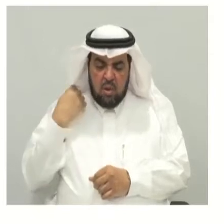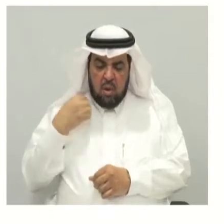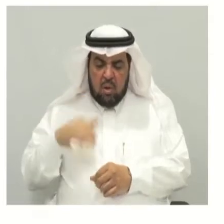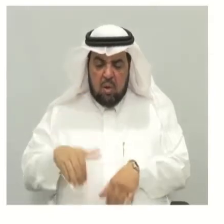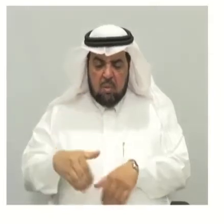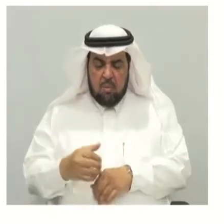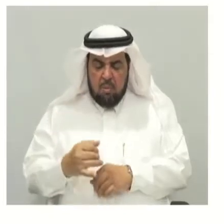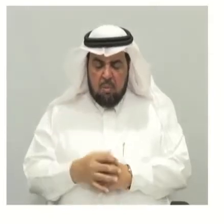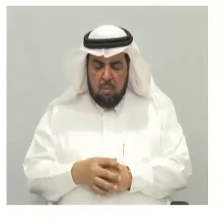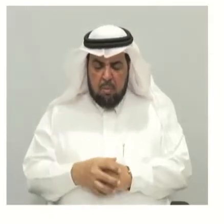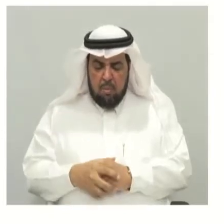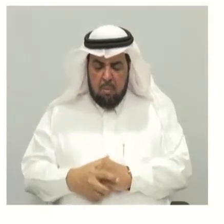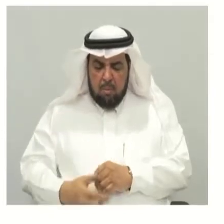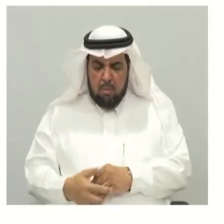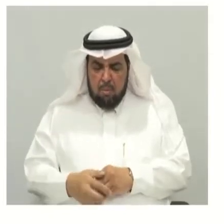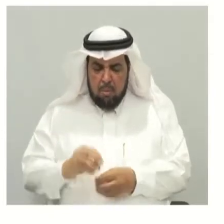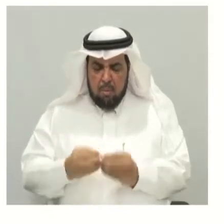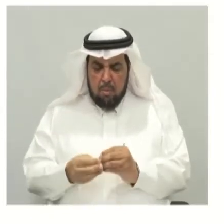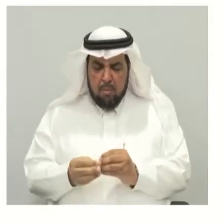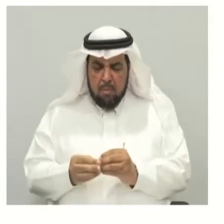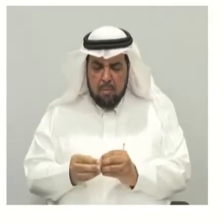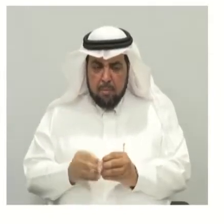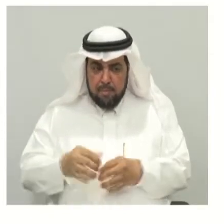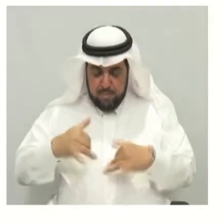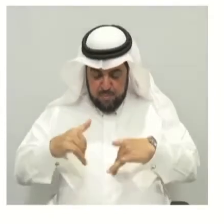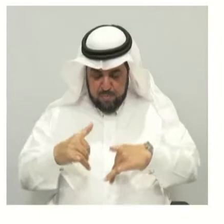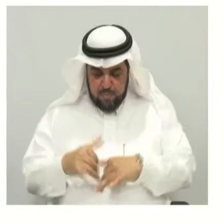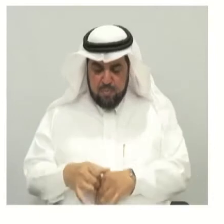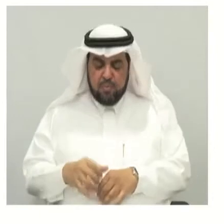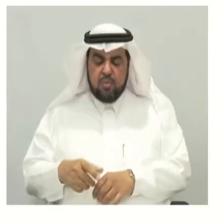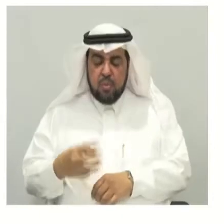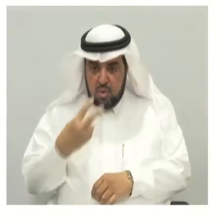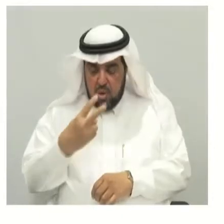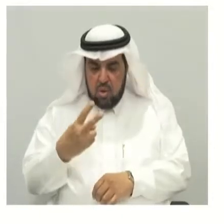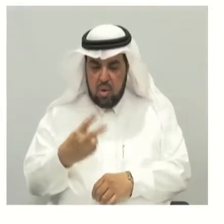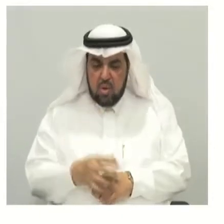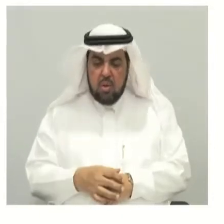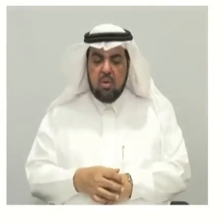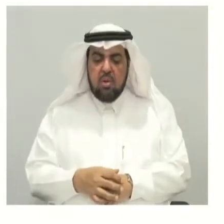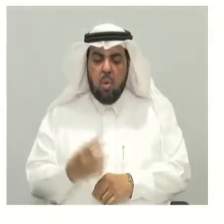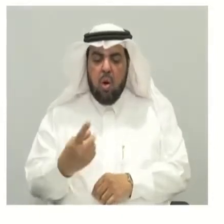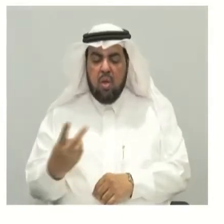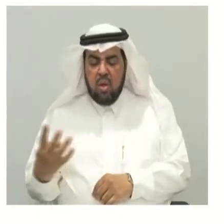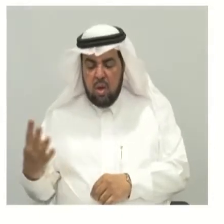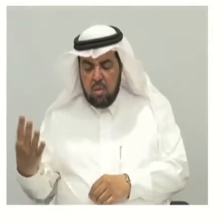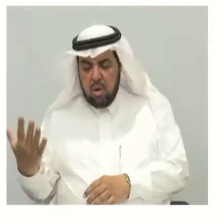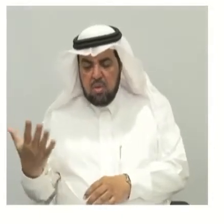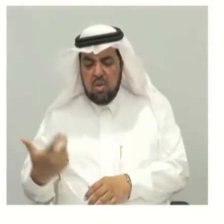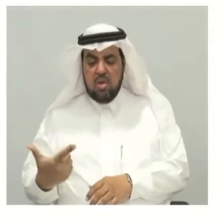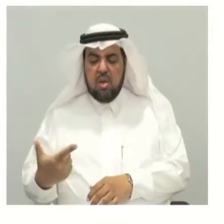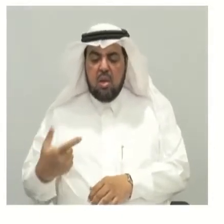ماذا؟ سفلي، ويتواجد ألوان. وممكن من خلال هذه النظرة، طبعا حتى هنا